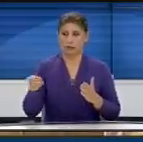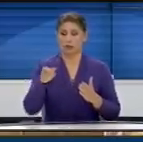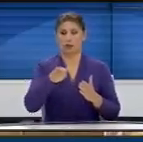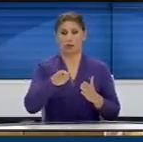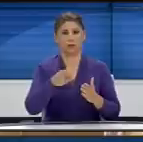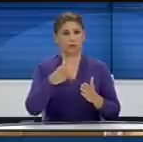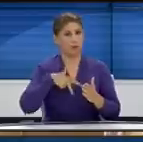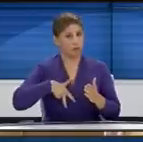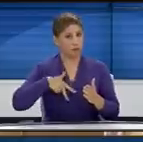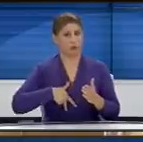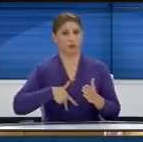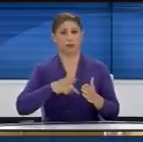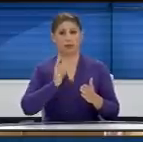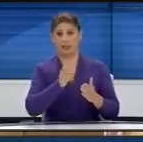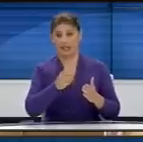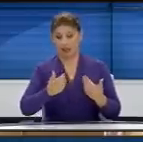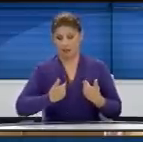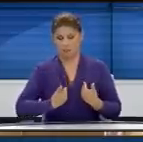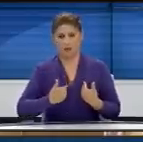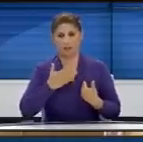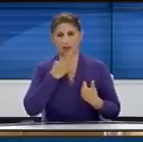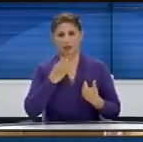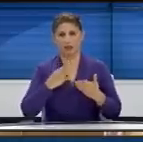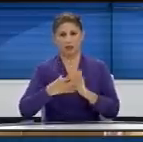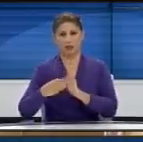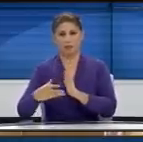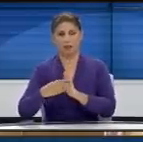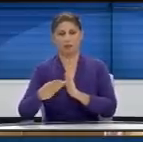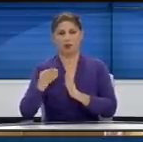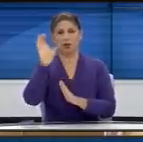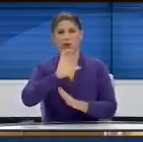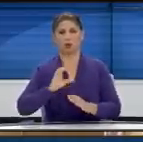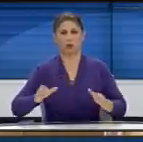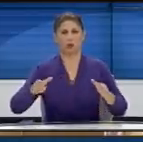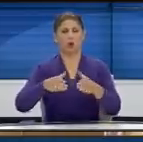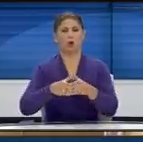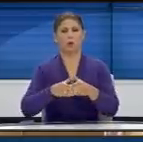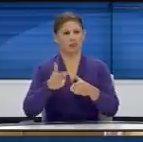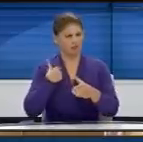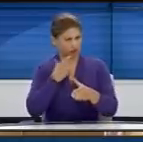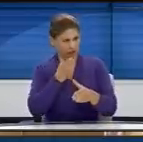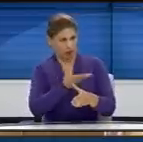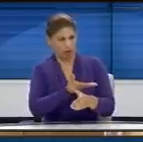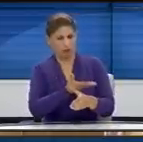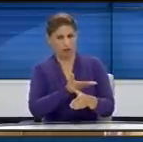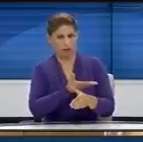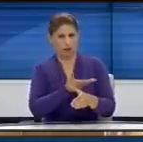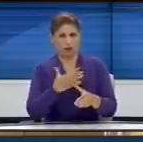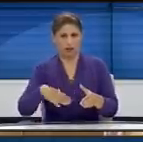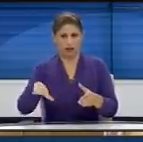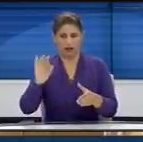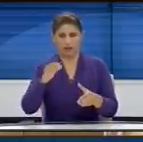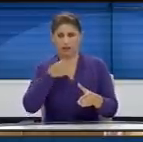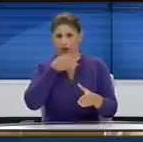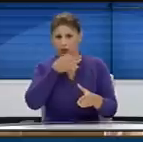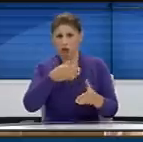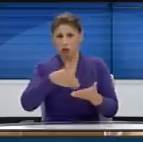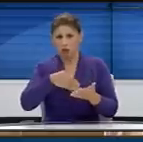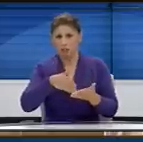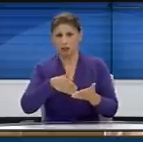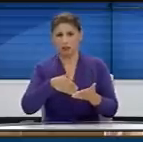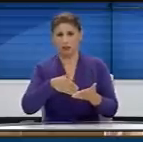υπουργοί σας να εγκαλέσετε εμένα επειδή λέει μαγνητοφωνούσα το Eurogroup. Καλά σοβαρολογείτε. Καταρχάς, σας το έχω